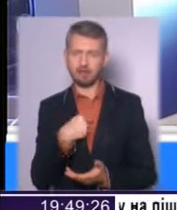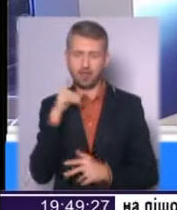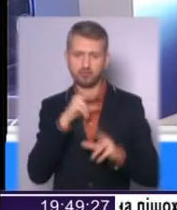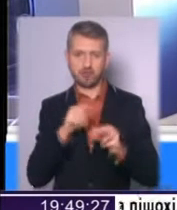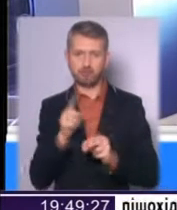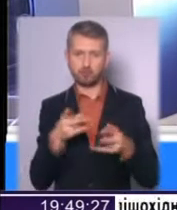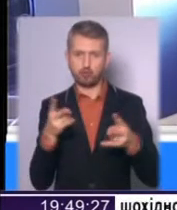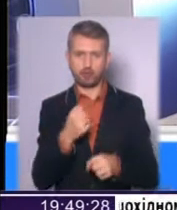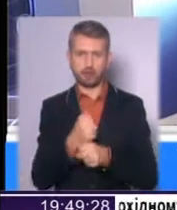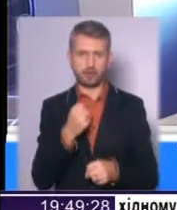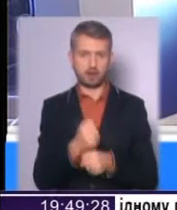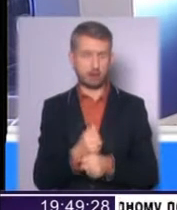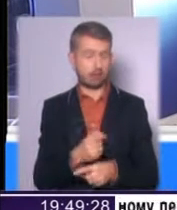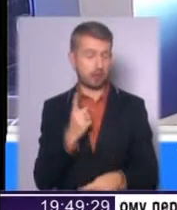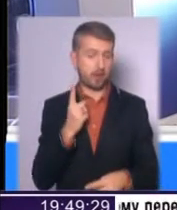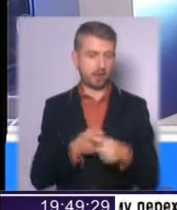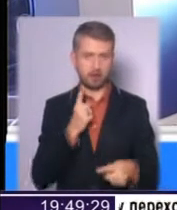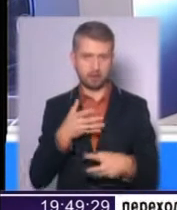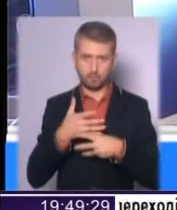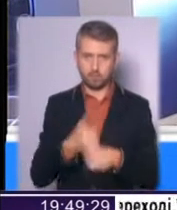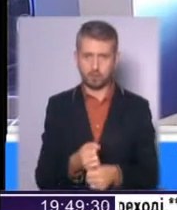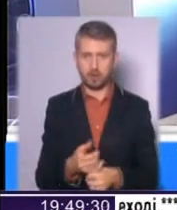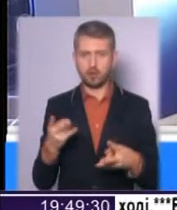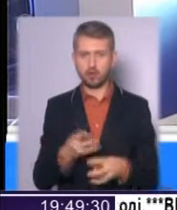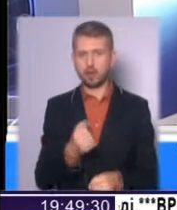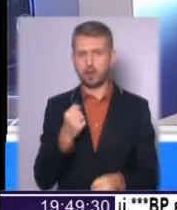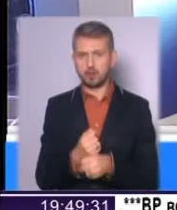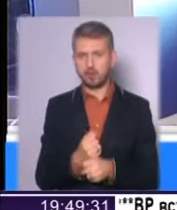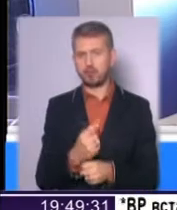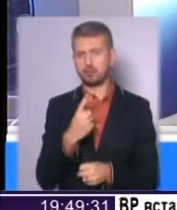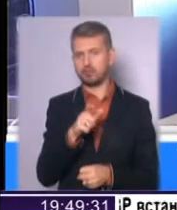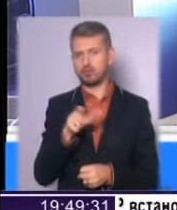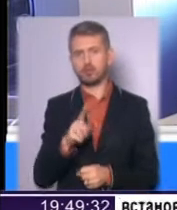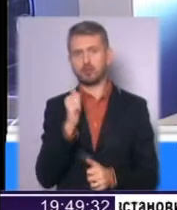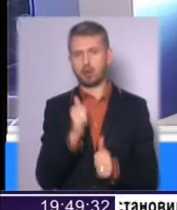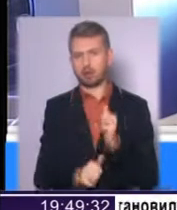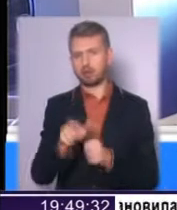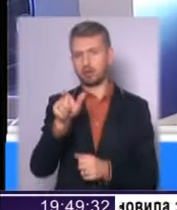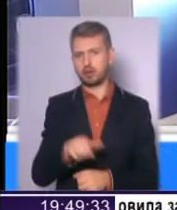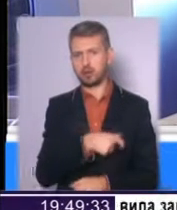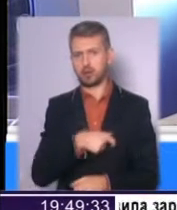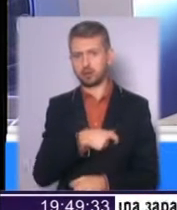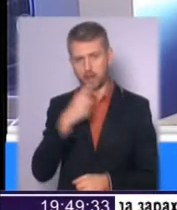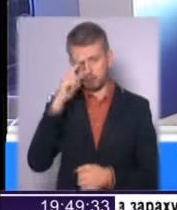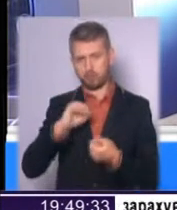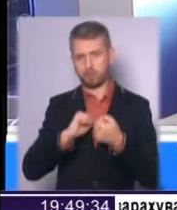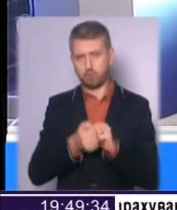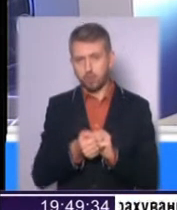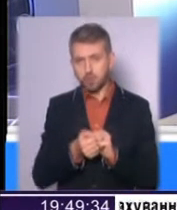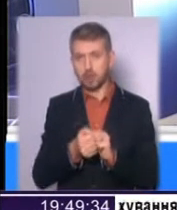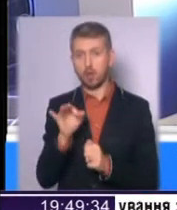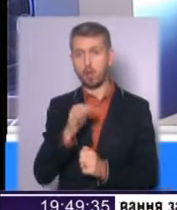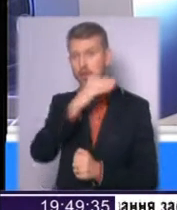Вот... Говорить, договорите. У меня еще такой еще вопрос. Шла речь недавно о том,